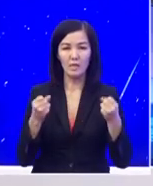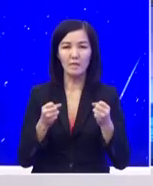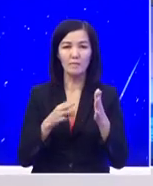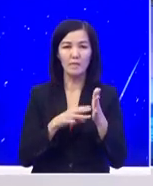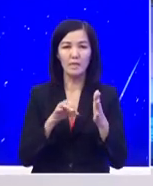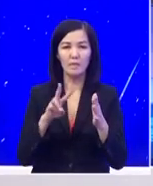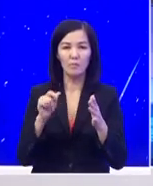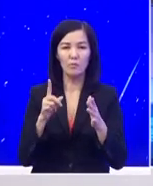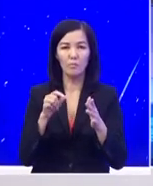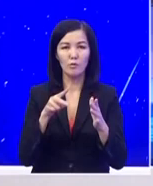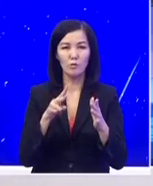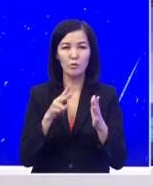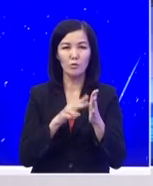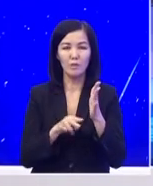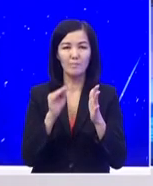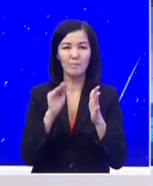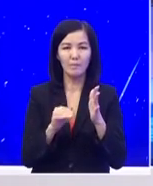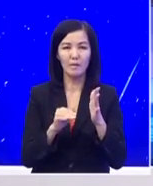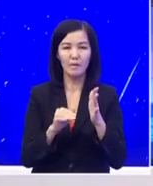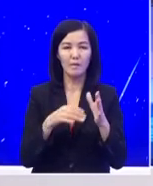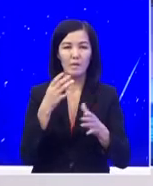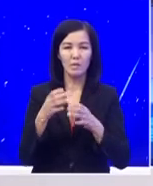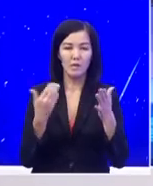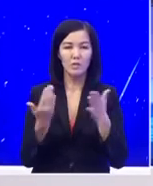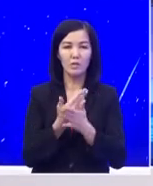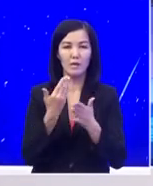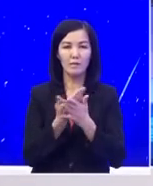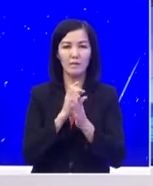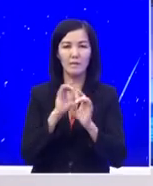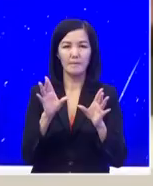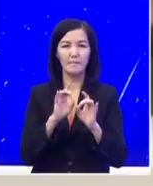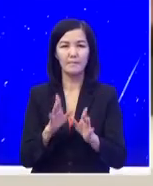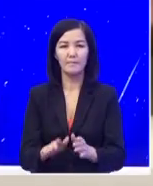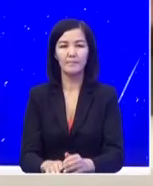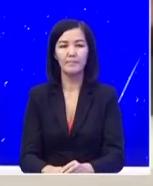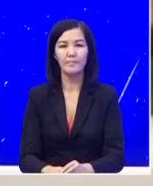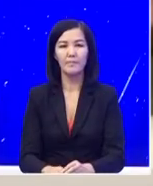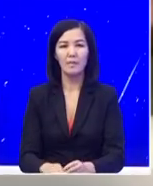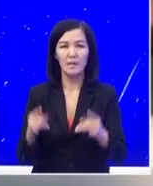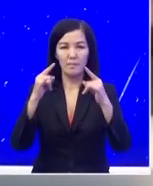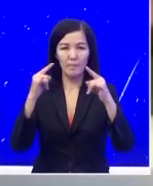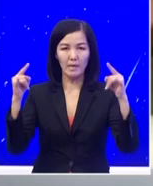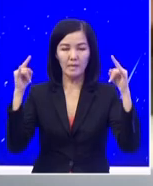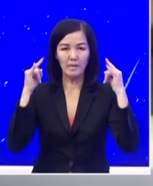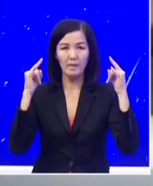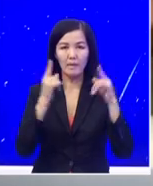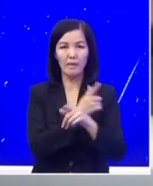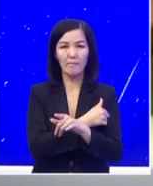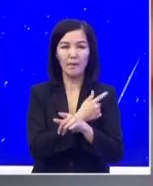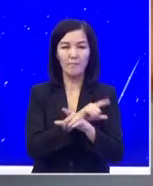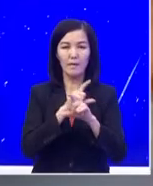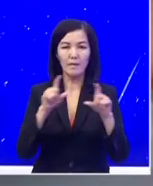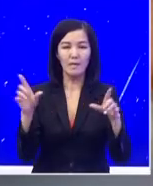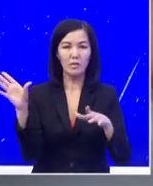8 миллион 170 мың. Кезек жаһан жаңалықтарында. Мексикада мобильді клиникалар тұрғындардан